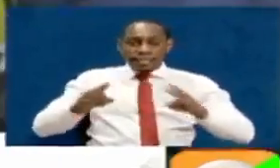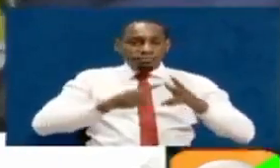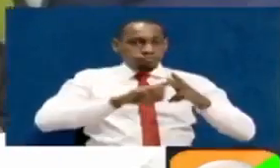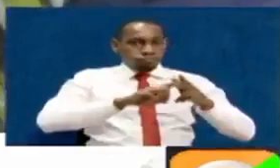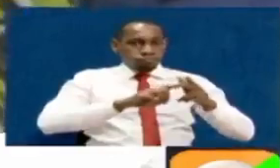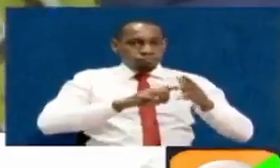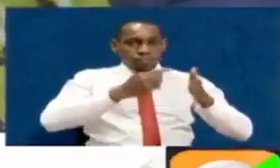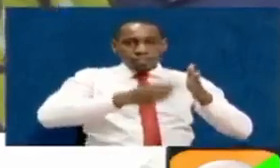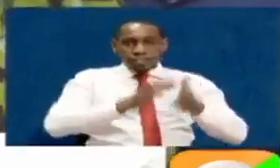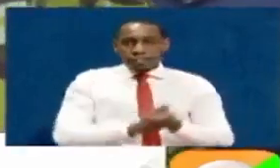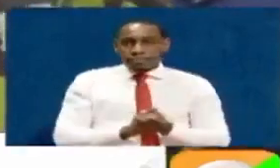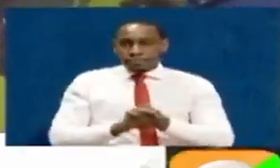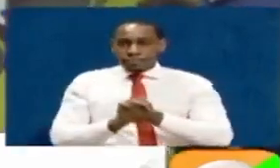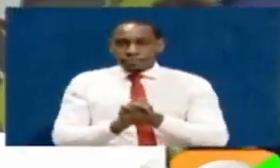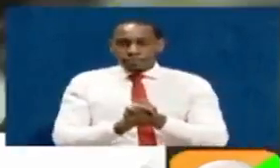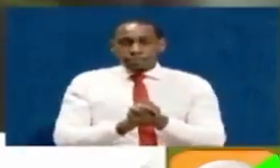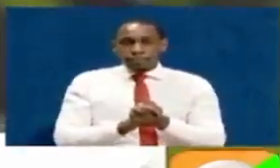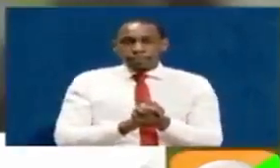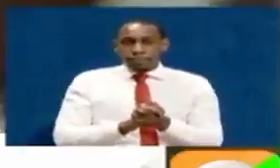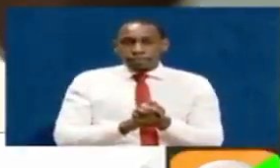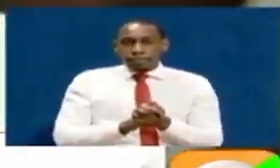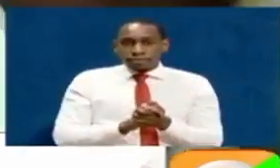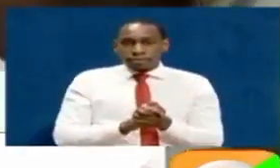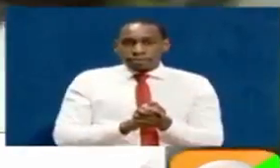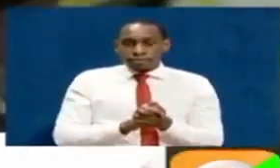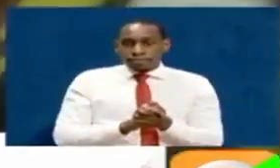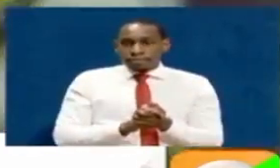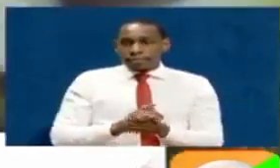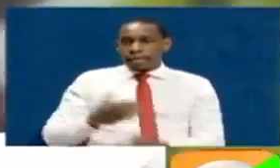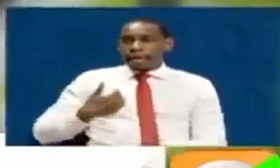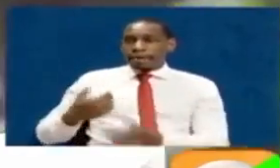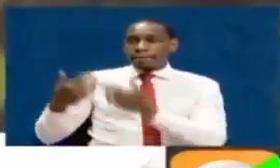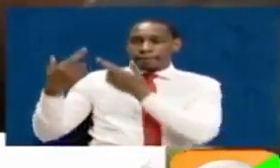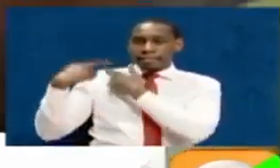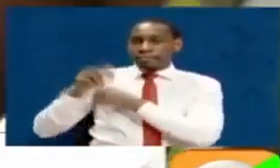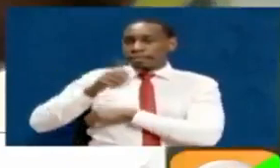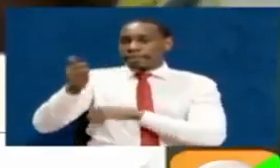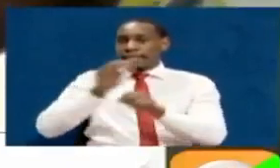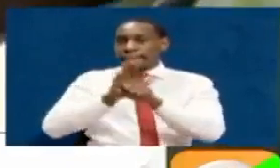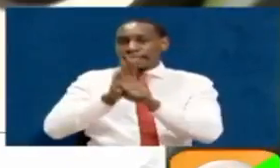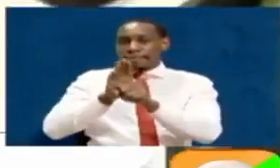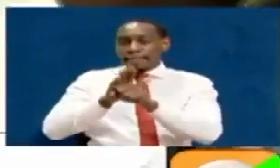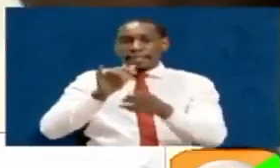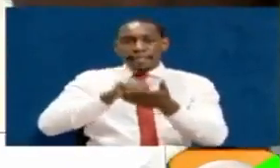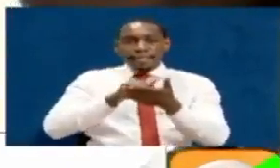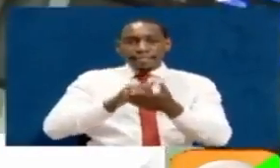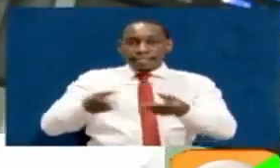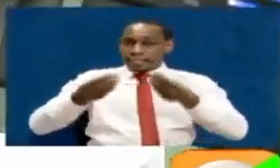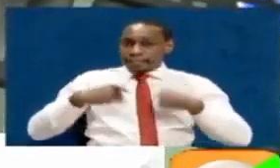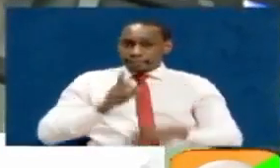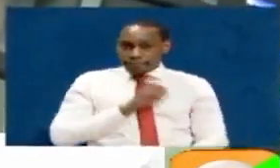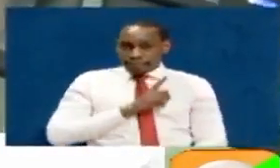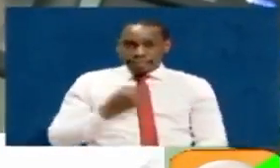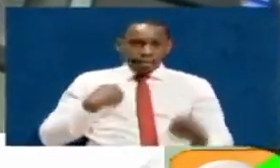engine. Bridge, this is MCR. Niko na majukumu mengine mengi sana ambayo